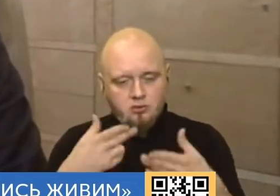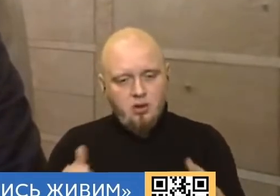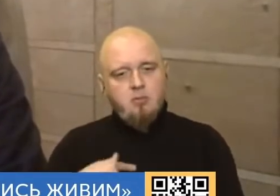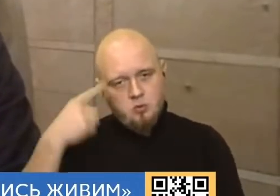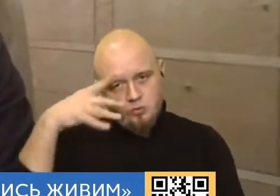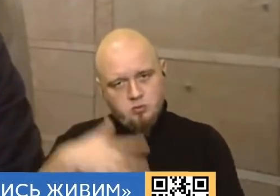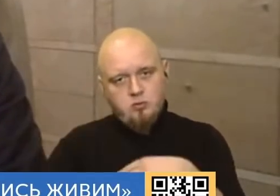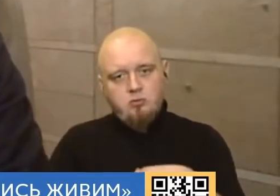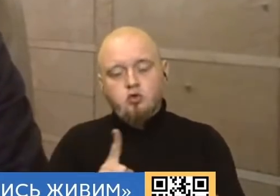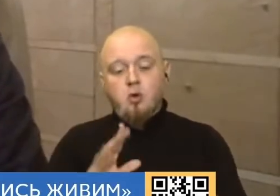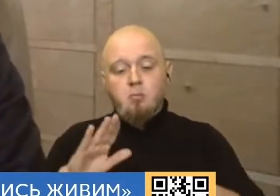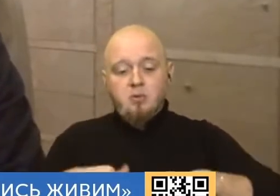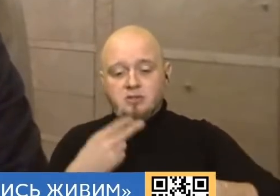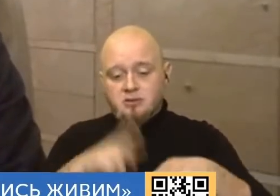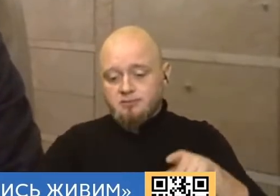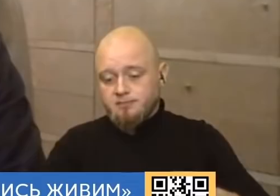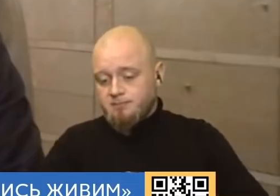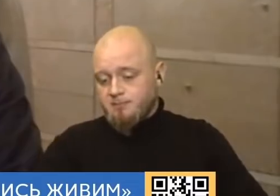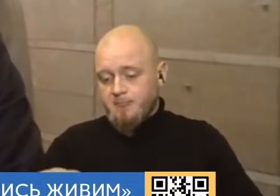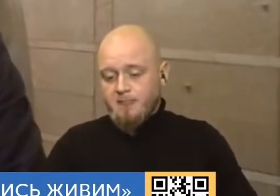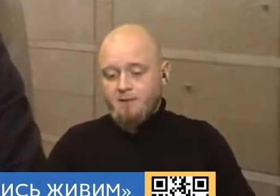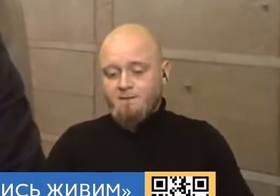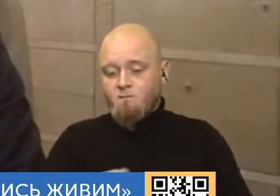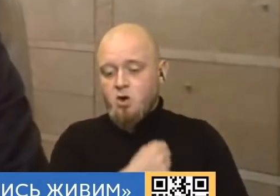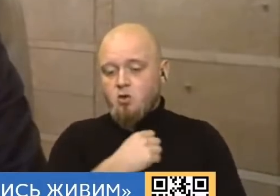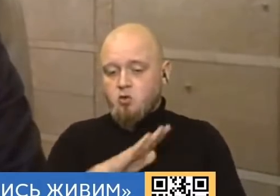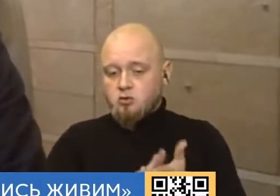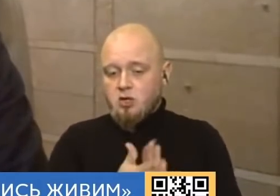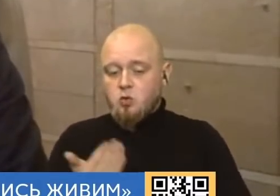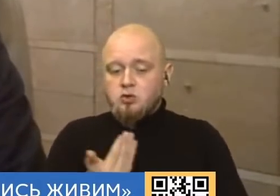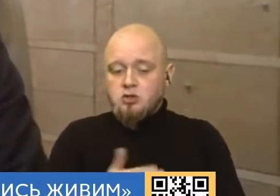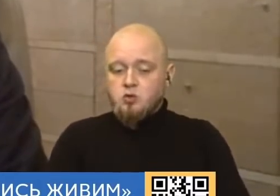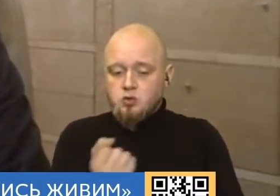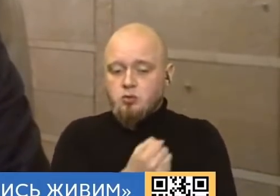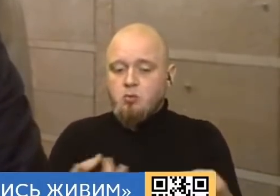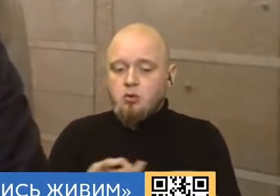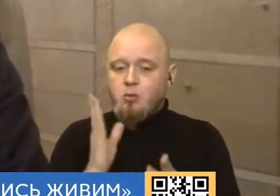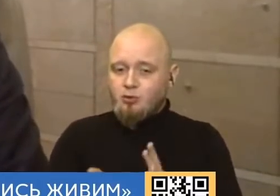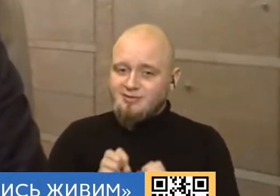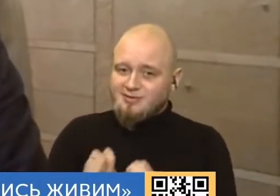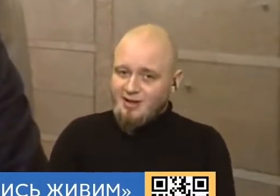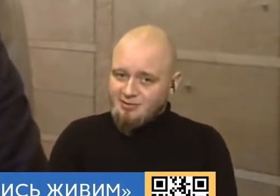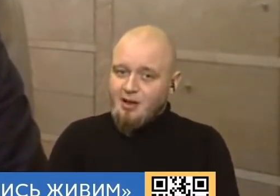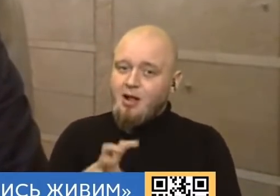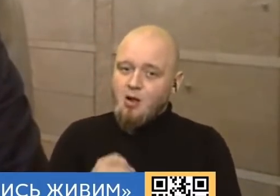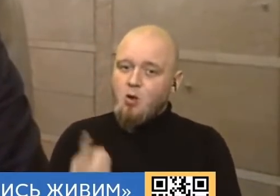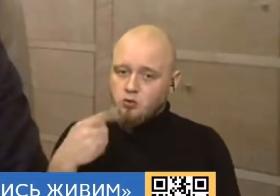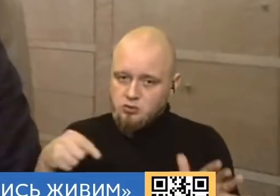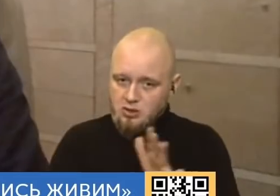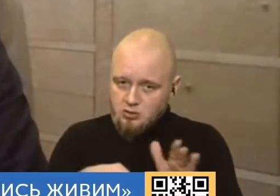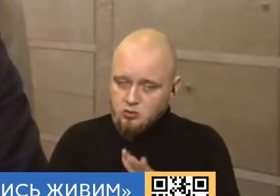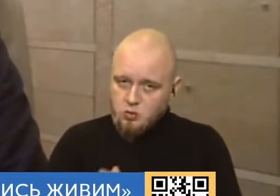розуміємо, що після закінчення періоду воєнного стану частину зброї потрібно буде здати, але